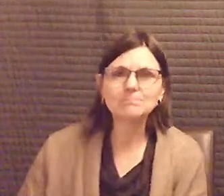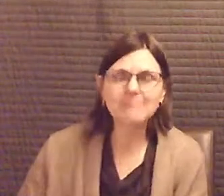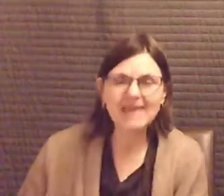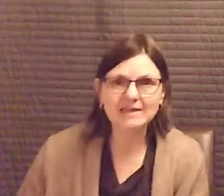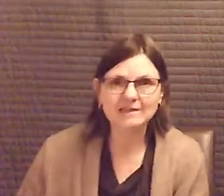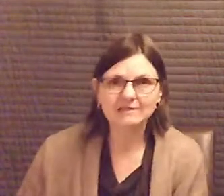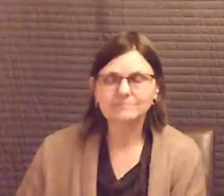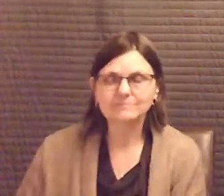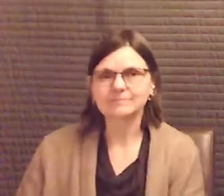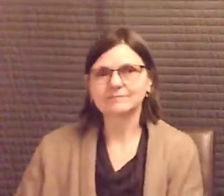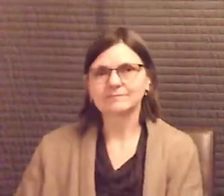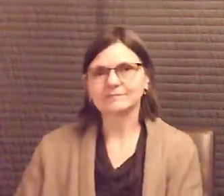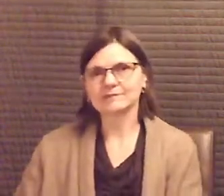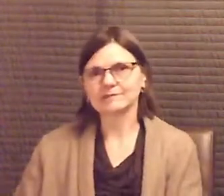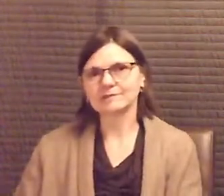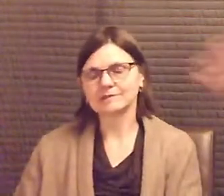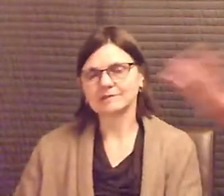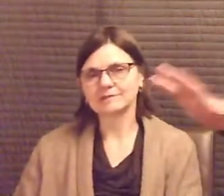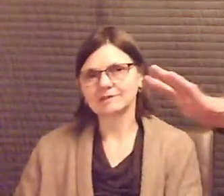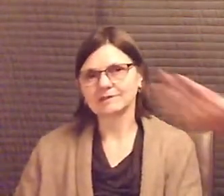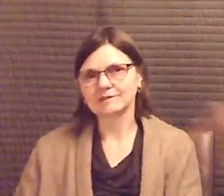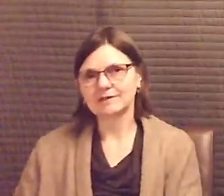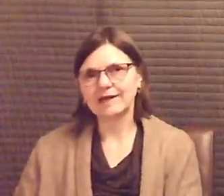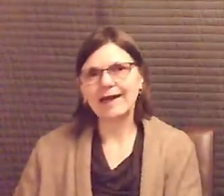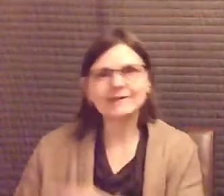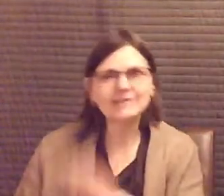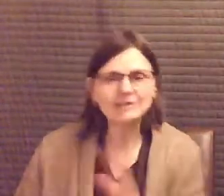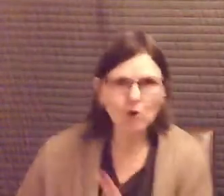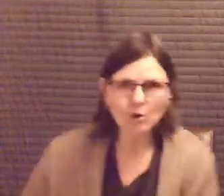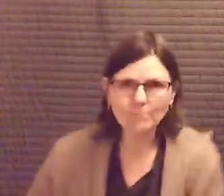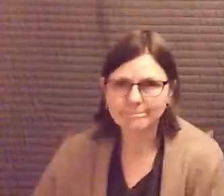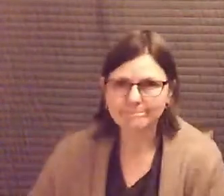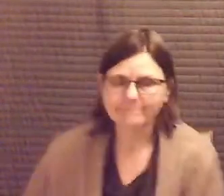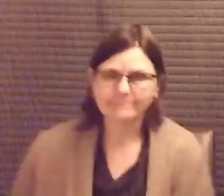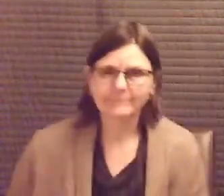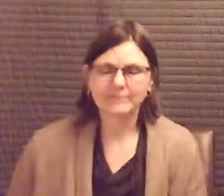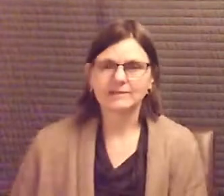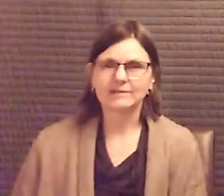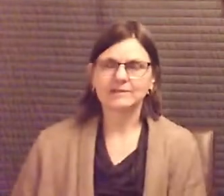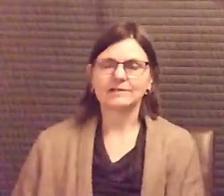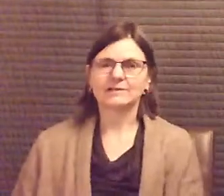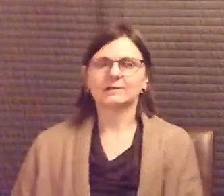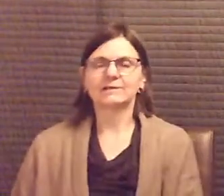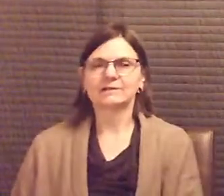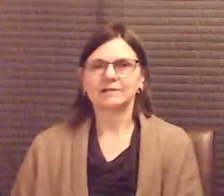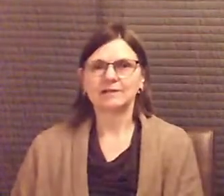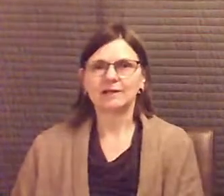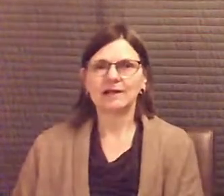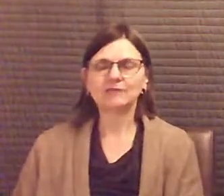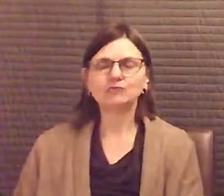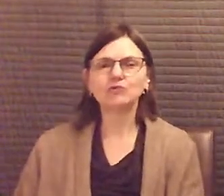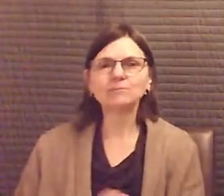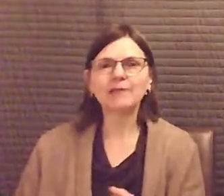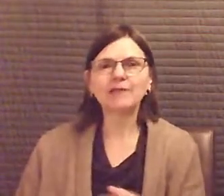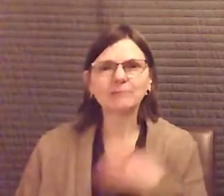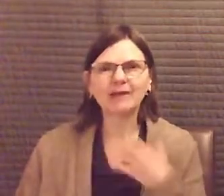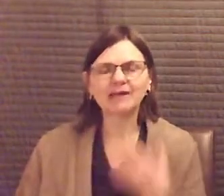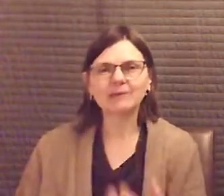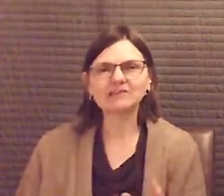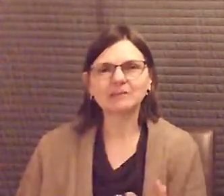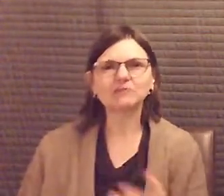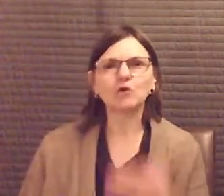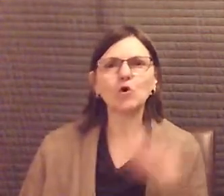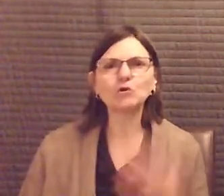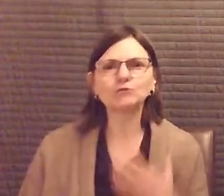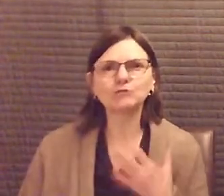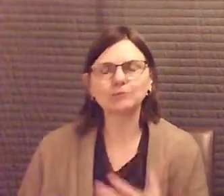doen niet mee hamas fellowship ga niet kon wat voedsel max op dark at unilever kreeg